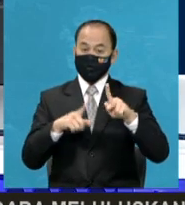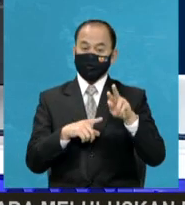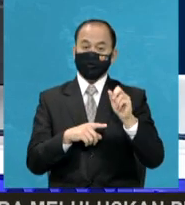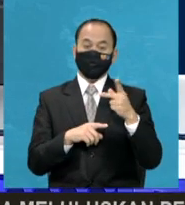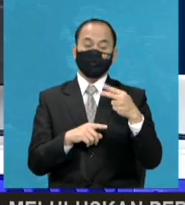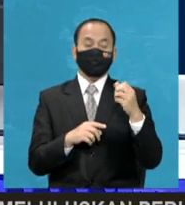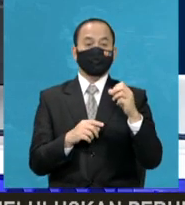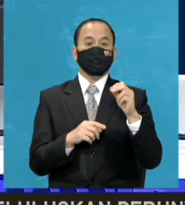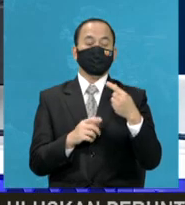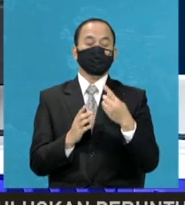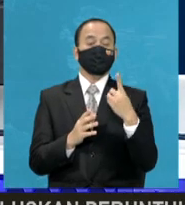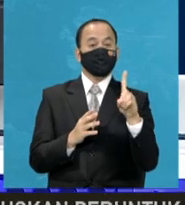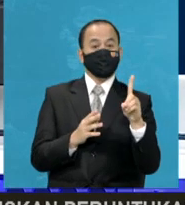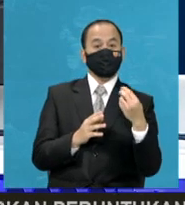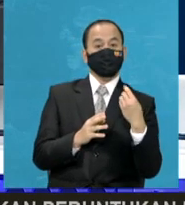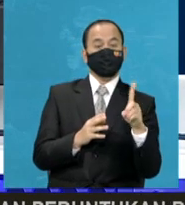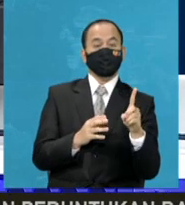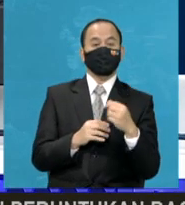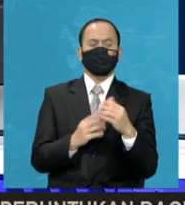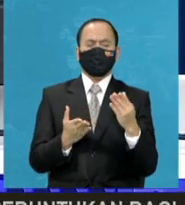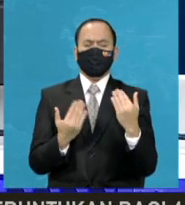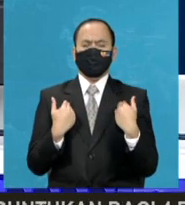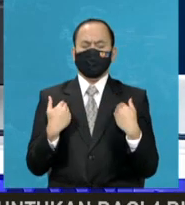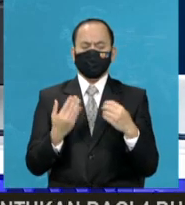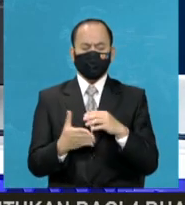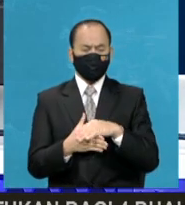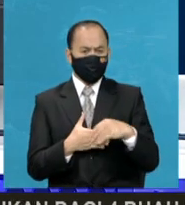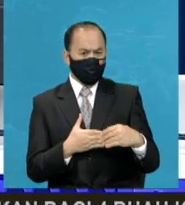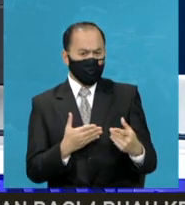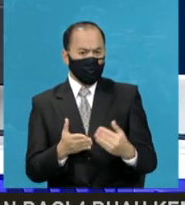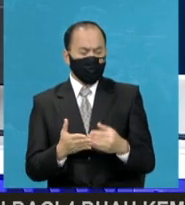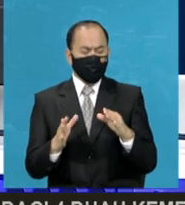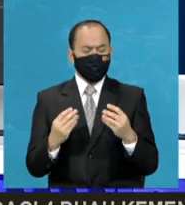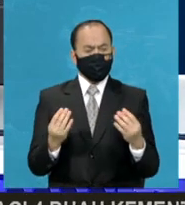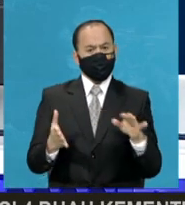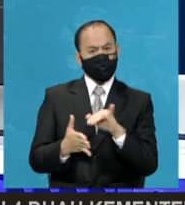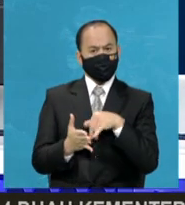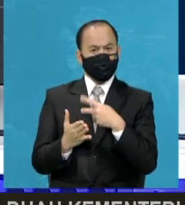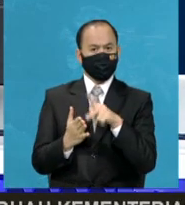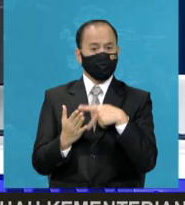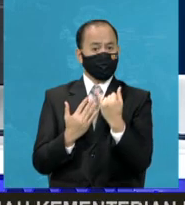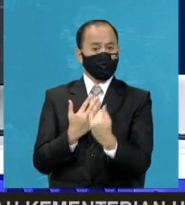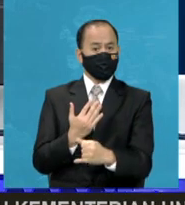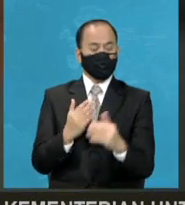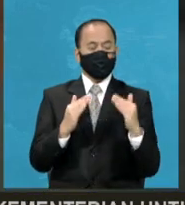negara ke-11 sejumlah uang telah diperuntukkan bagi meneruskan beberapa Project perumahan